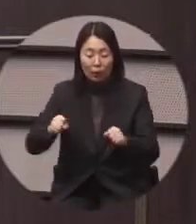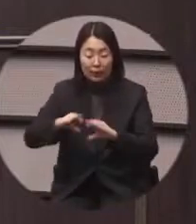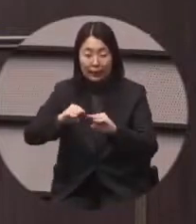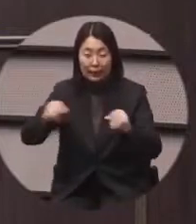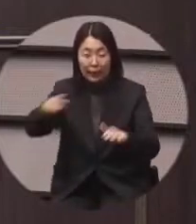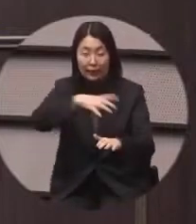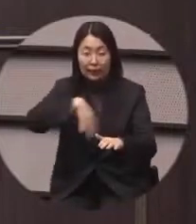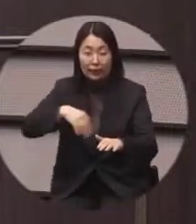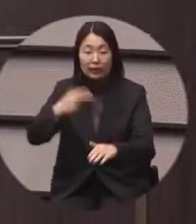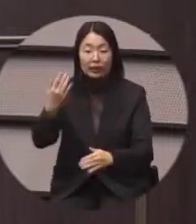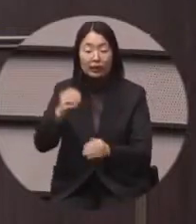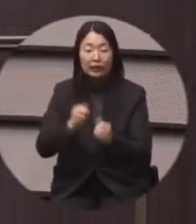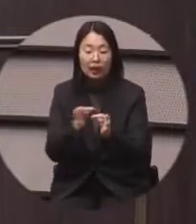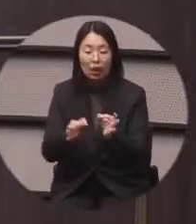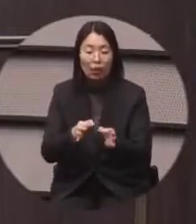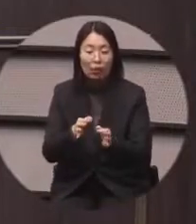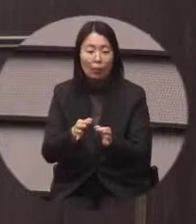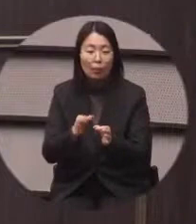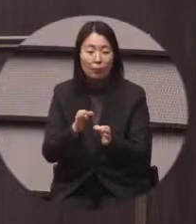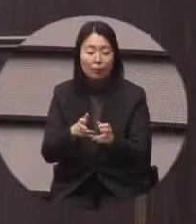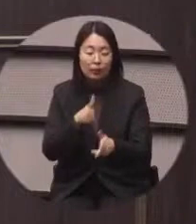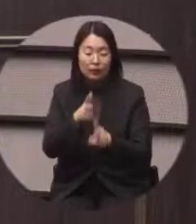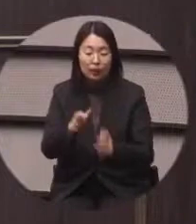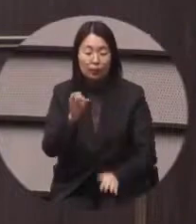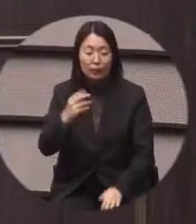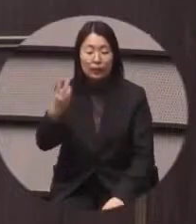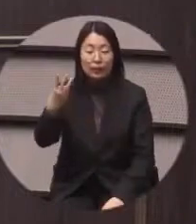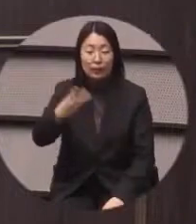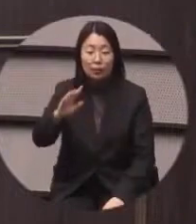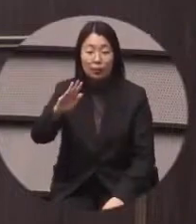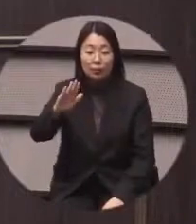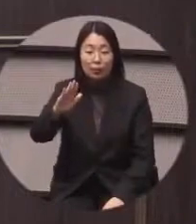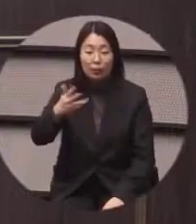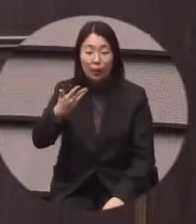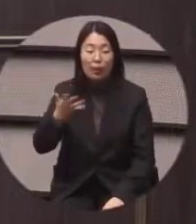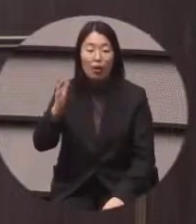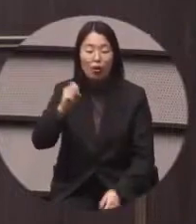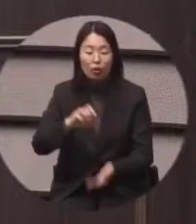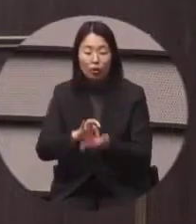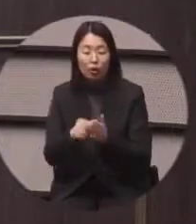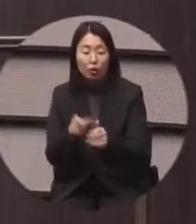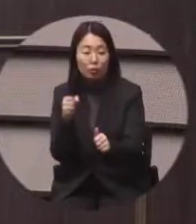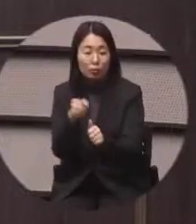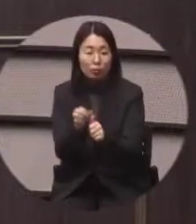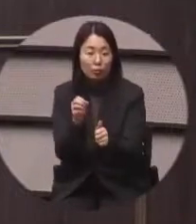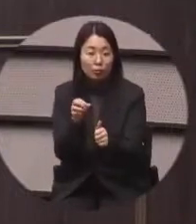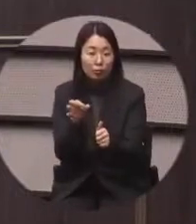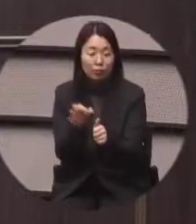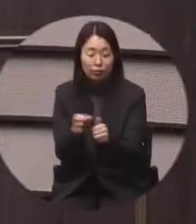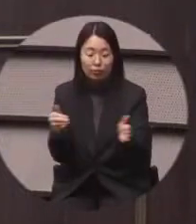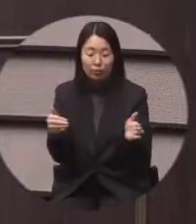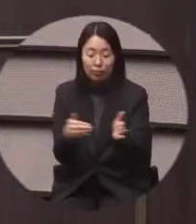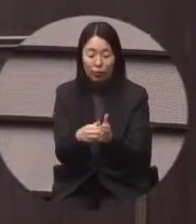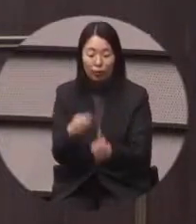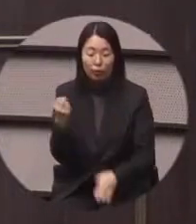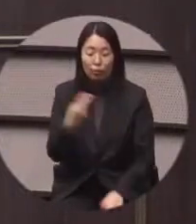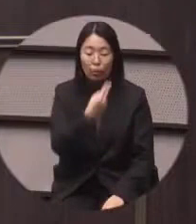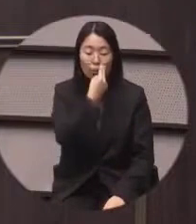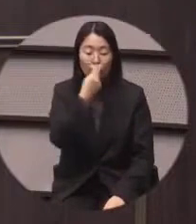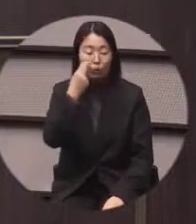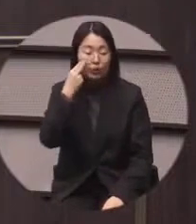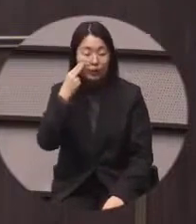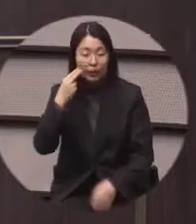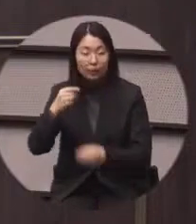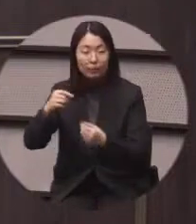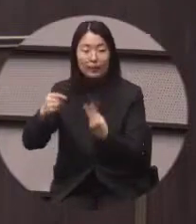281제곱미터, 사업비 3,810억 원의 규모로 추진했고, 곤지암 역세권 2단계 사업은 곤지암읍